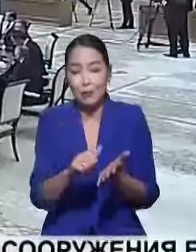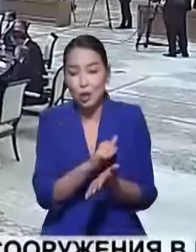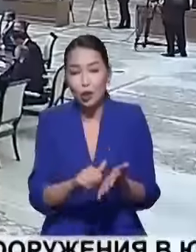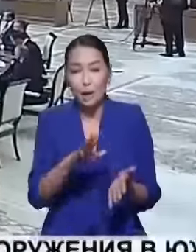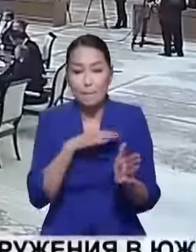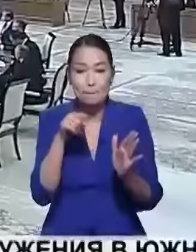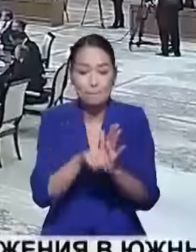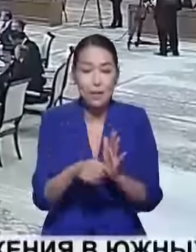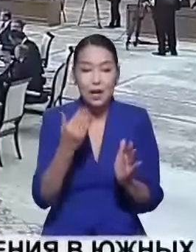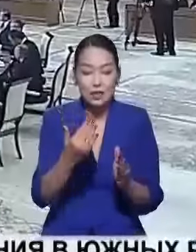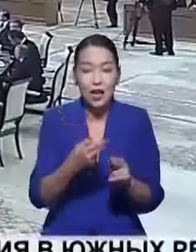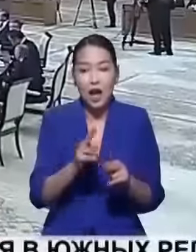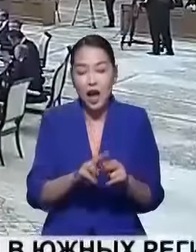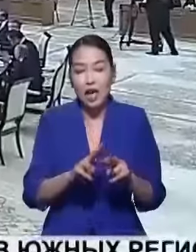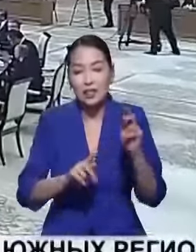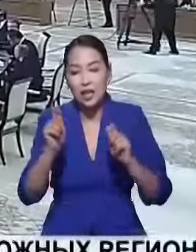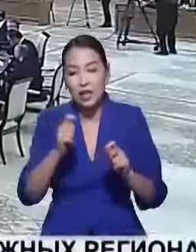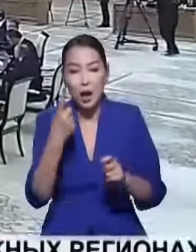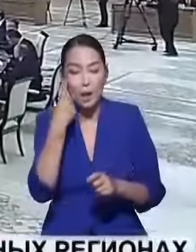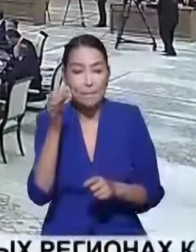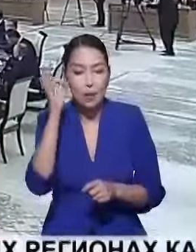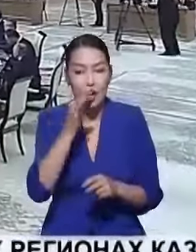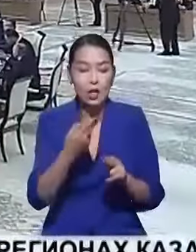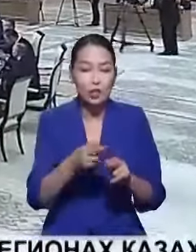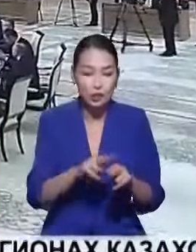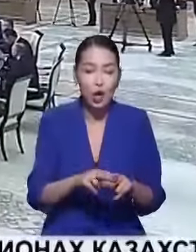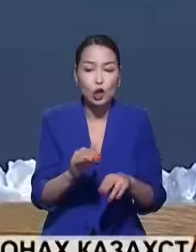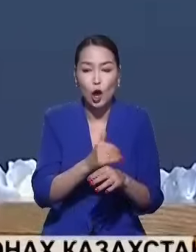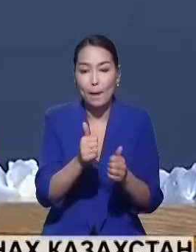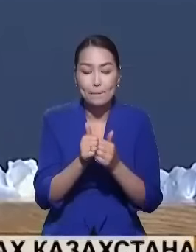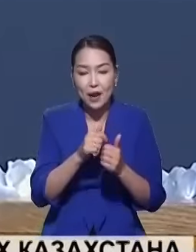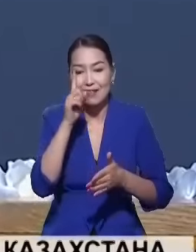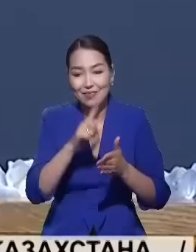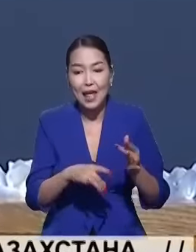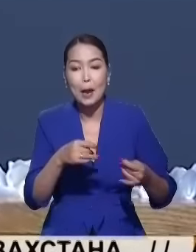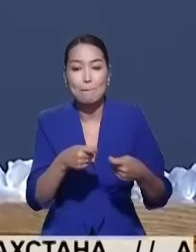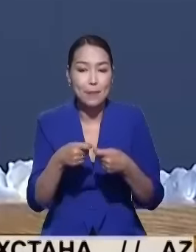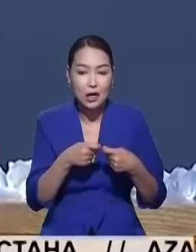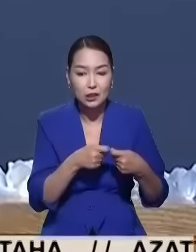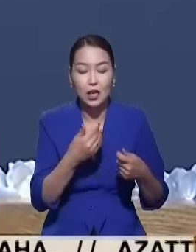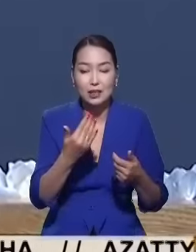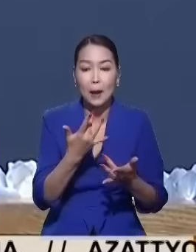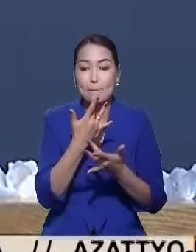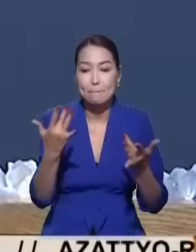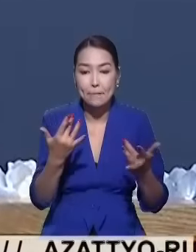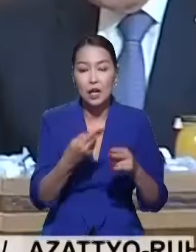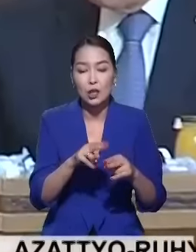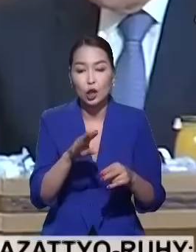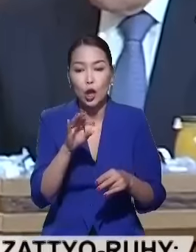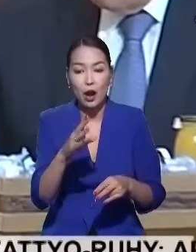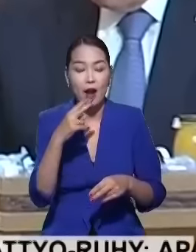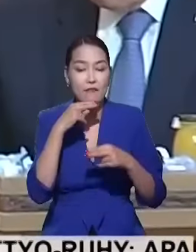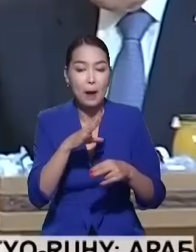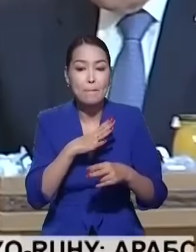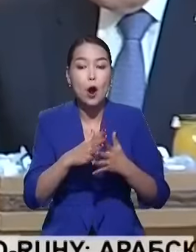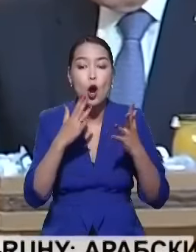них Астанинская декларация и заявление о принципах добрососедства, доверия и партнерства. На последнем Токаев акцентировал